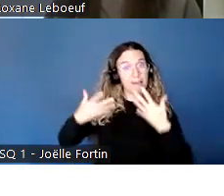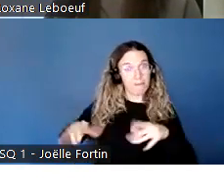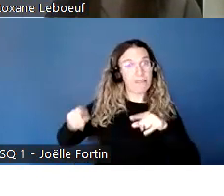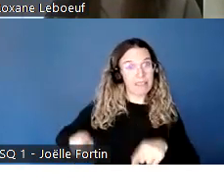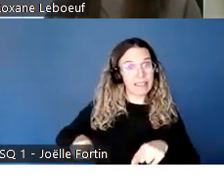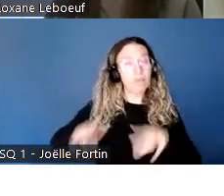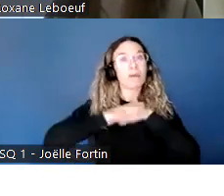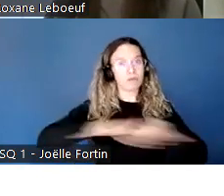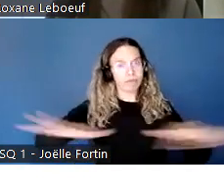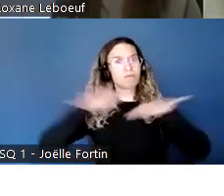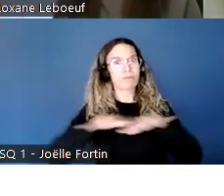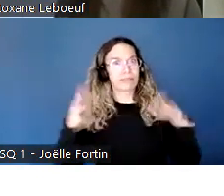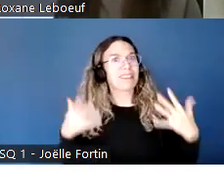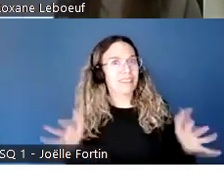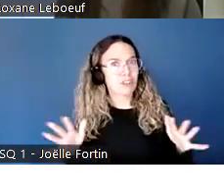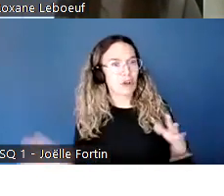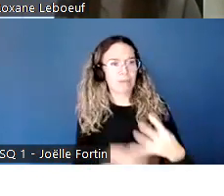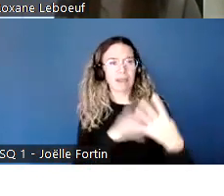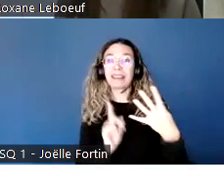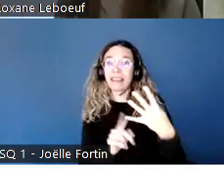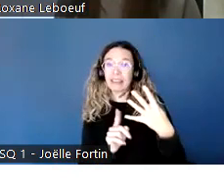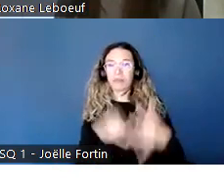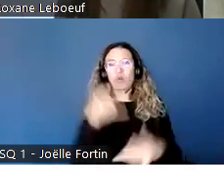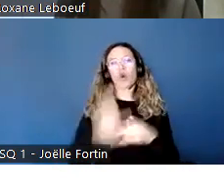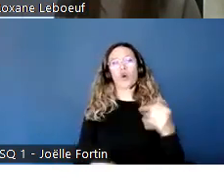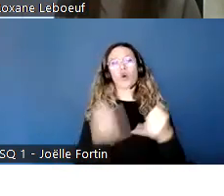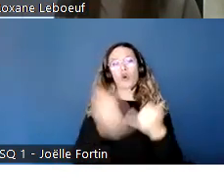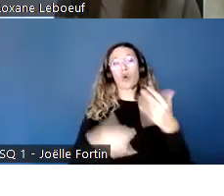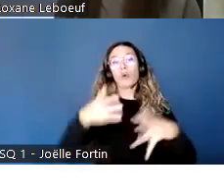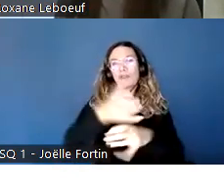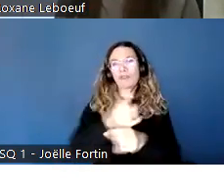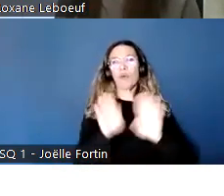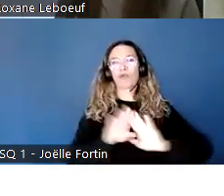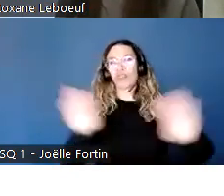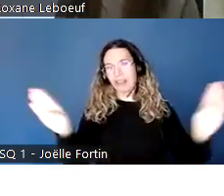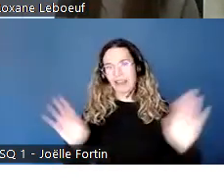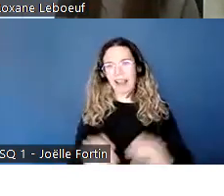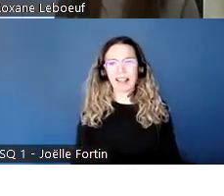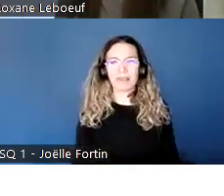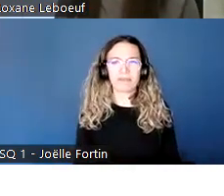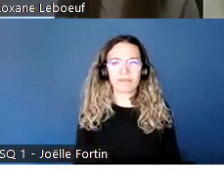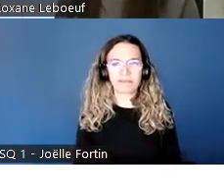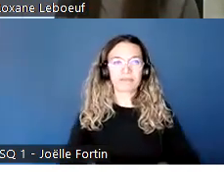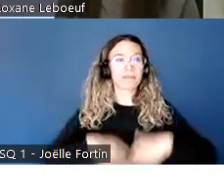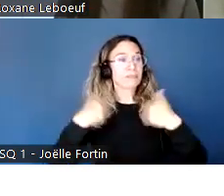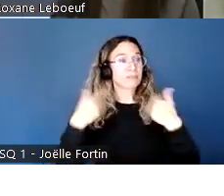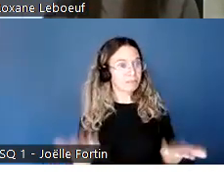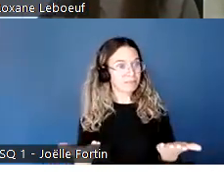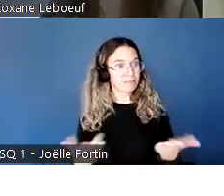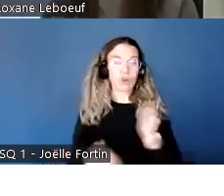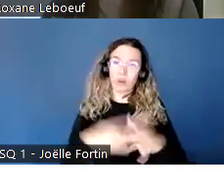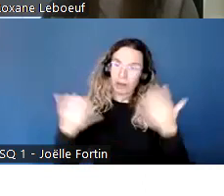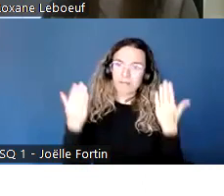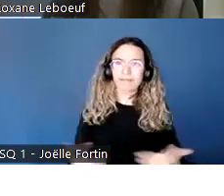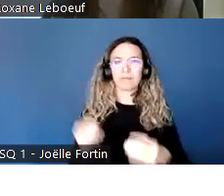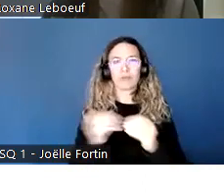en diffusion. Et on termine évidemment par une conclusion plus générale. Alors, allons-y d'emblée dans ce